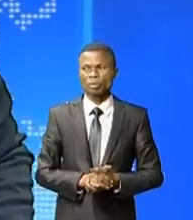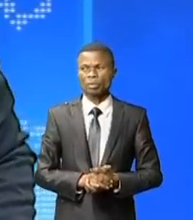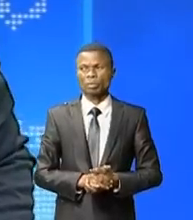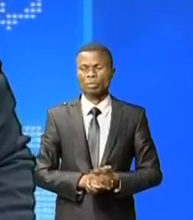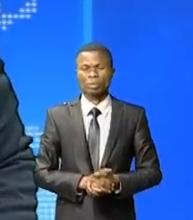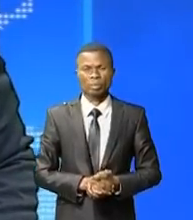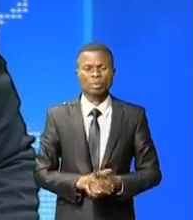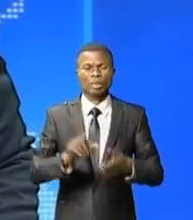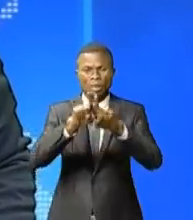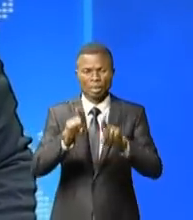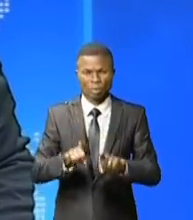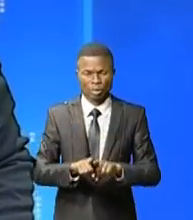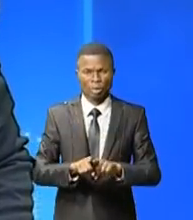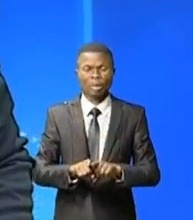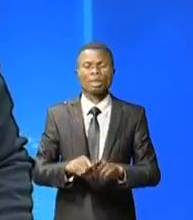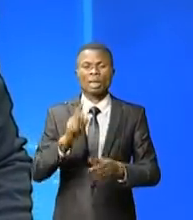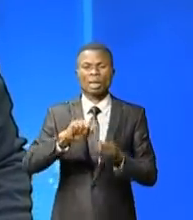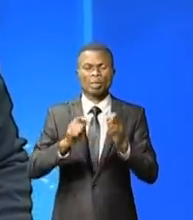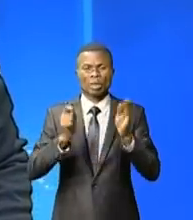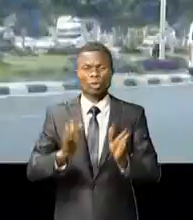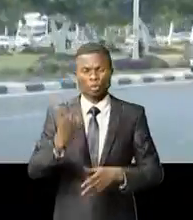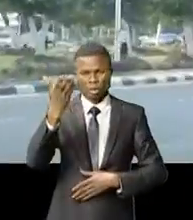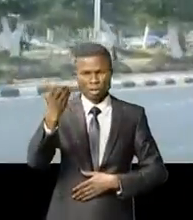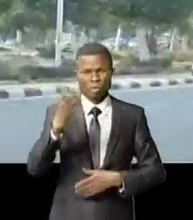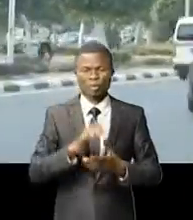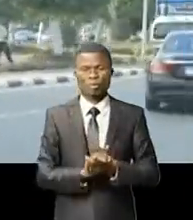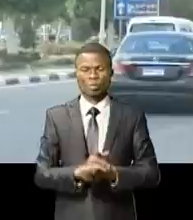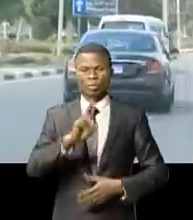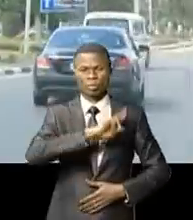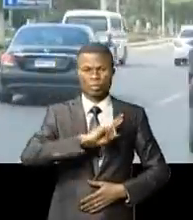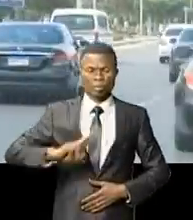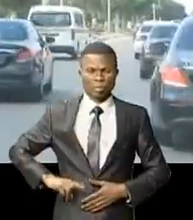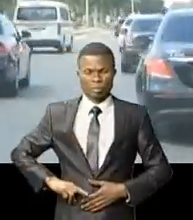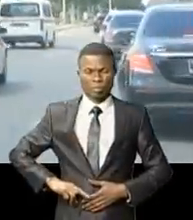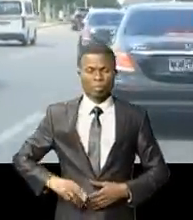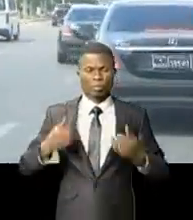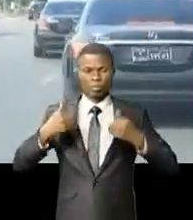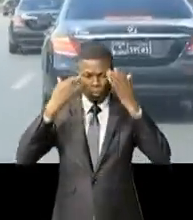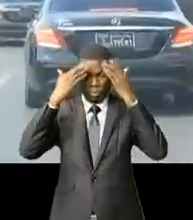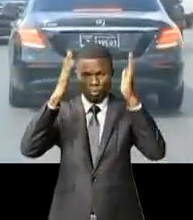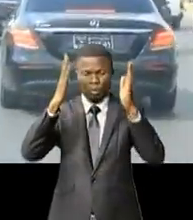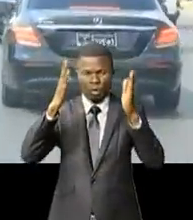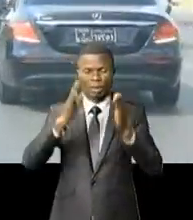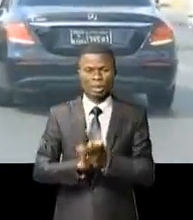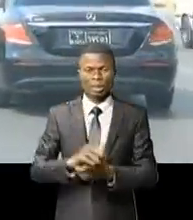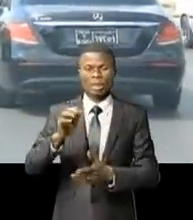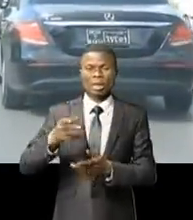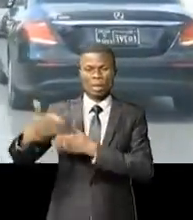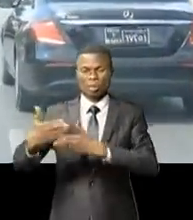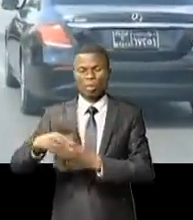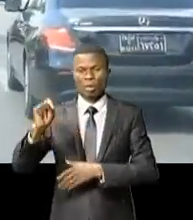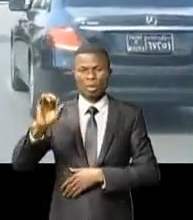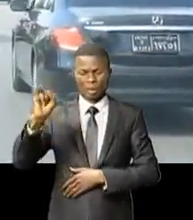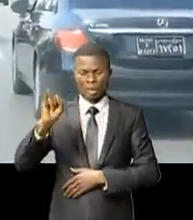Doris Mosso et Henri Amoury. La République arabe d'Égypte est un don du Nil, l'assertion est plus